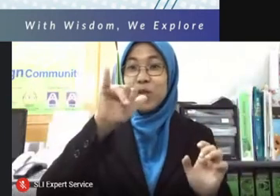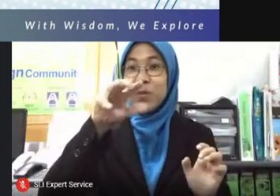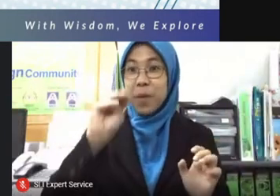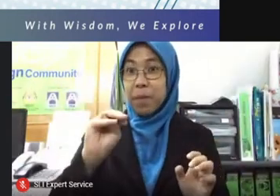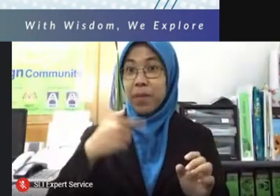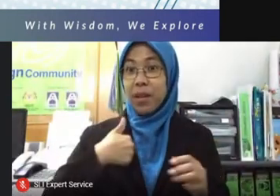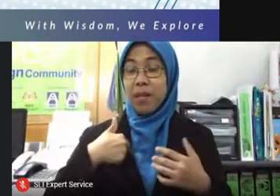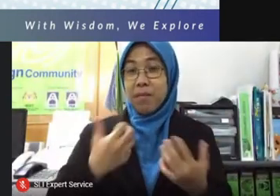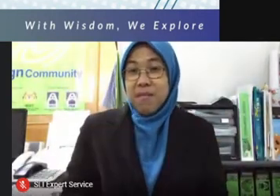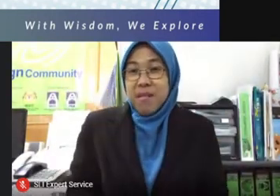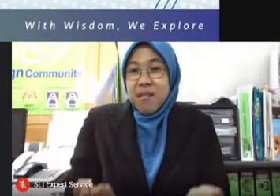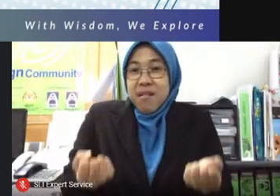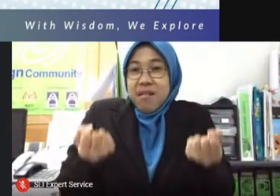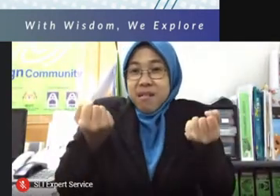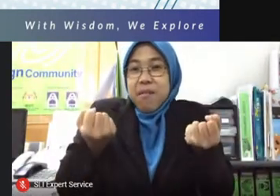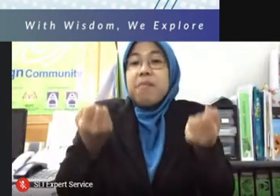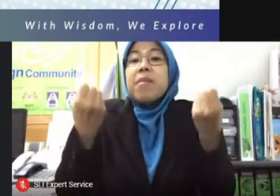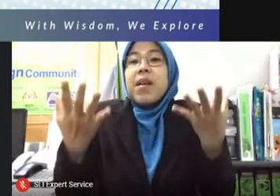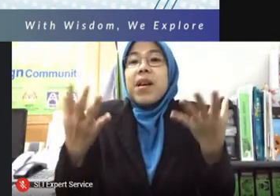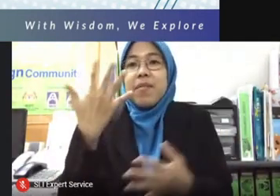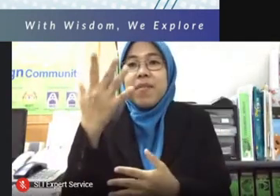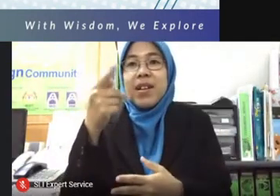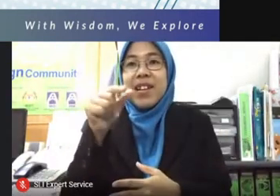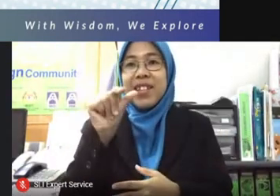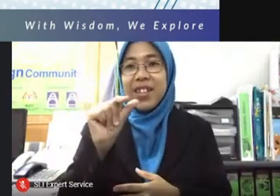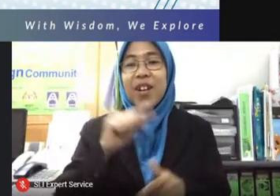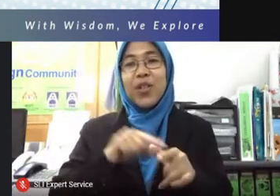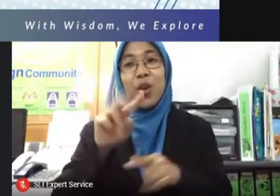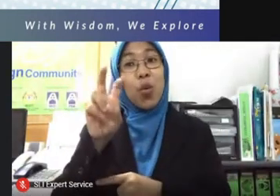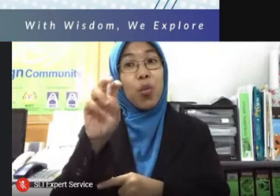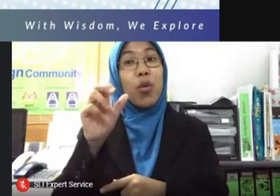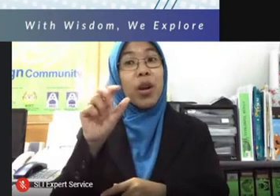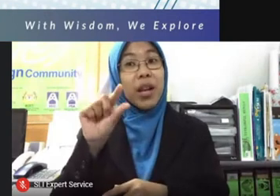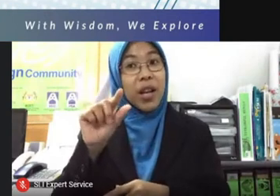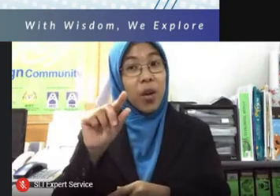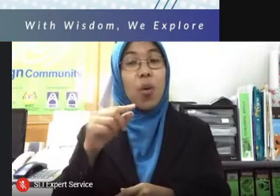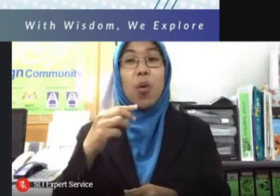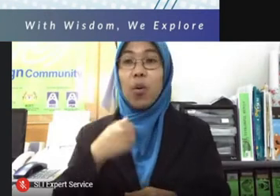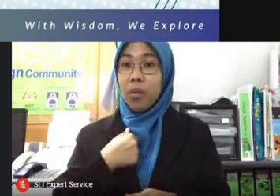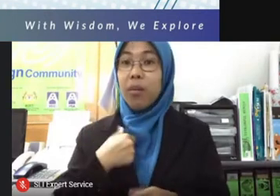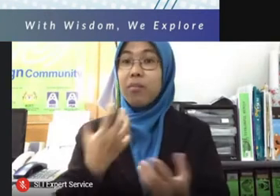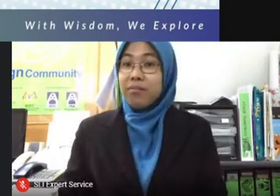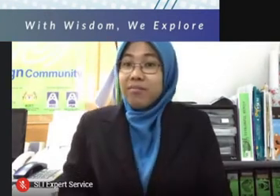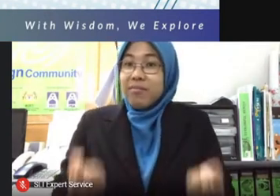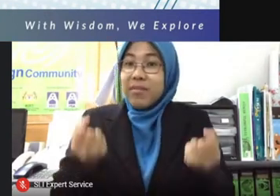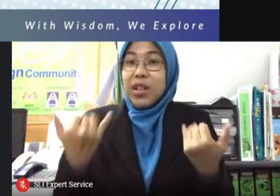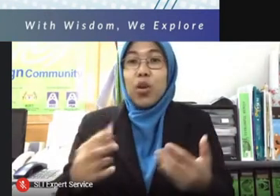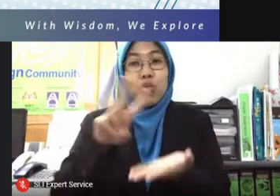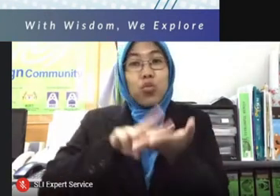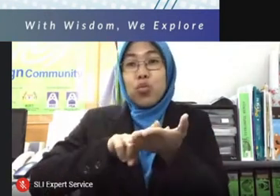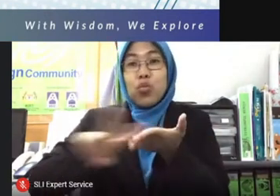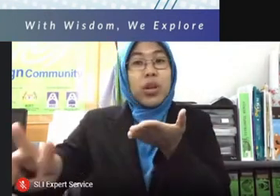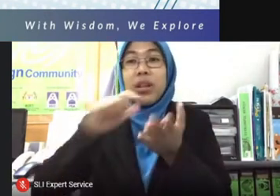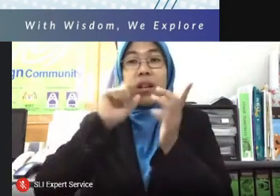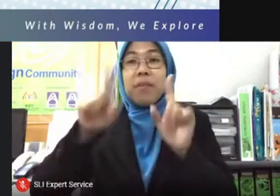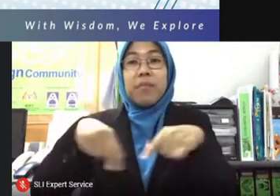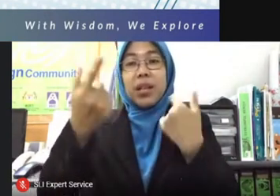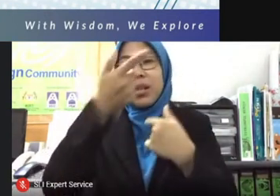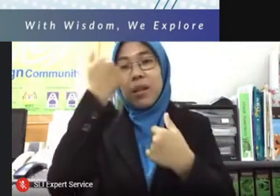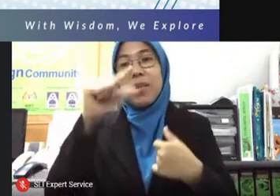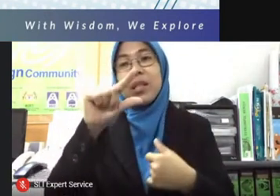paling berat pun saya boleh angkat 15 kilo ataupun 20 kilo. Dah lama, apa ni, dah 2 minggu tak pergi sebab gym